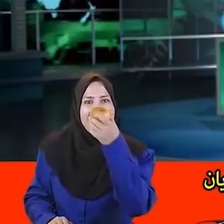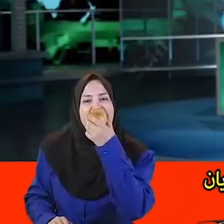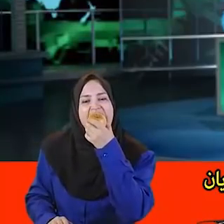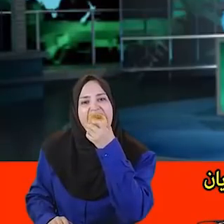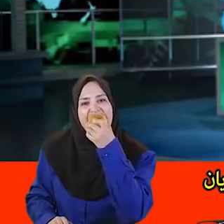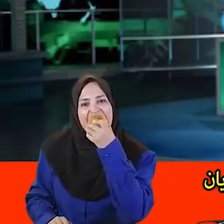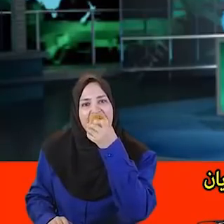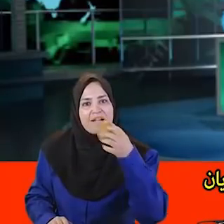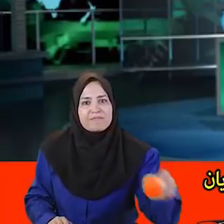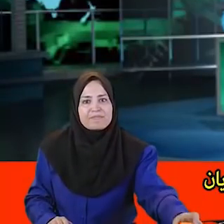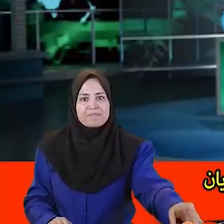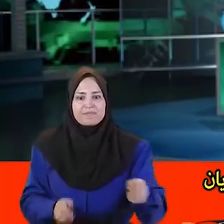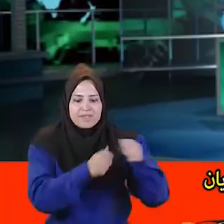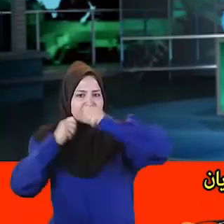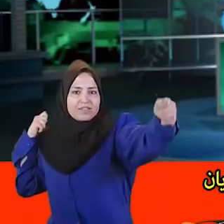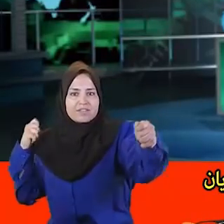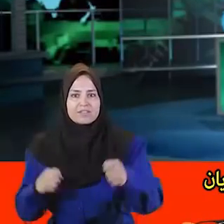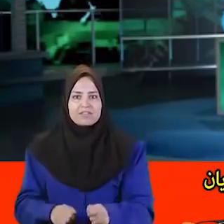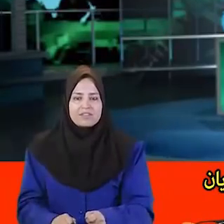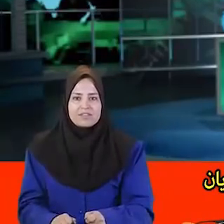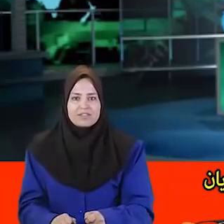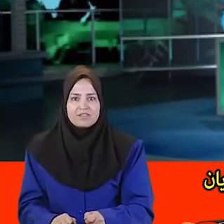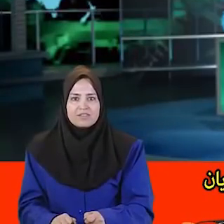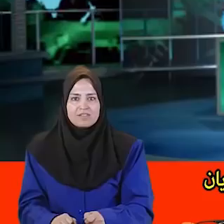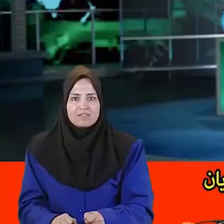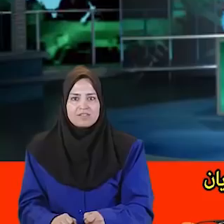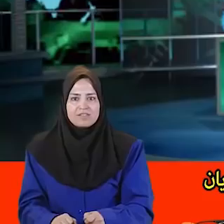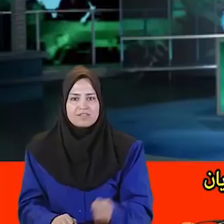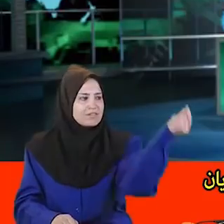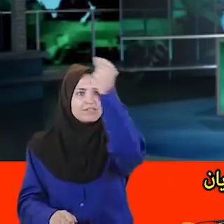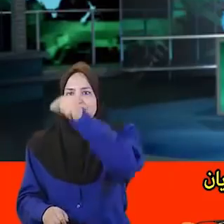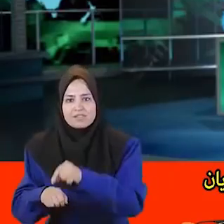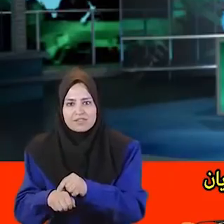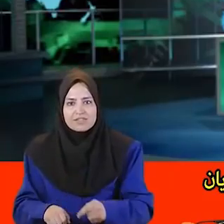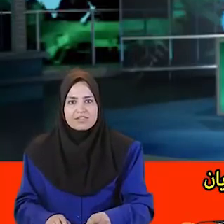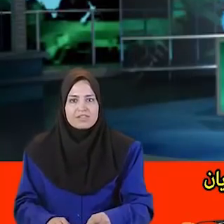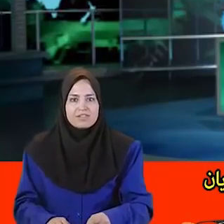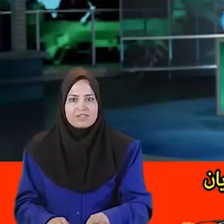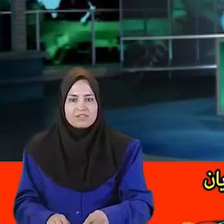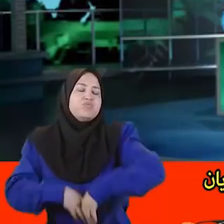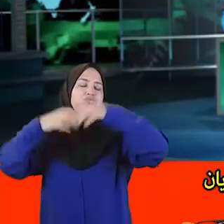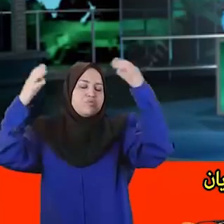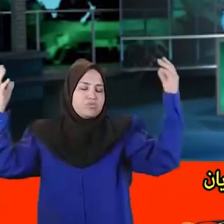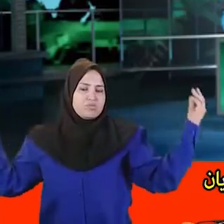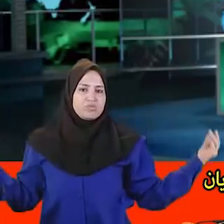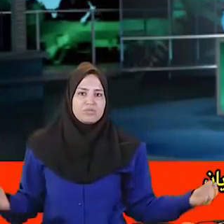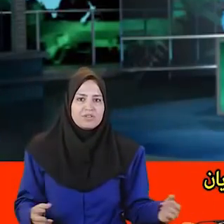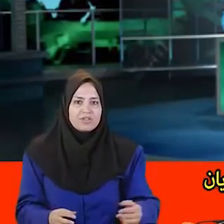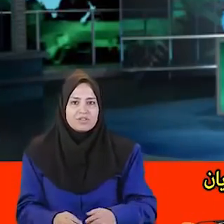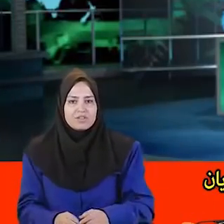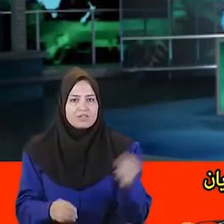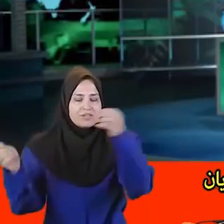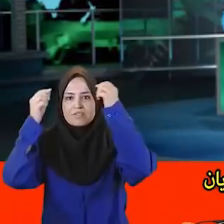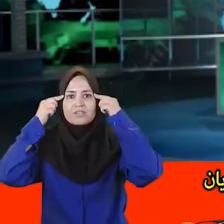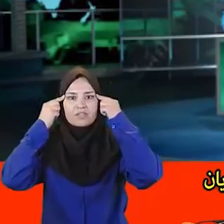چیدن سیب، پاره شدن پیراهن یوسف از پشت، گم شدن مادر حاج زنبور عسل، بمباران هیروشیما،